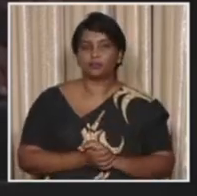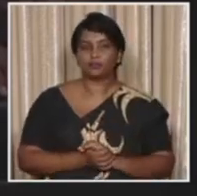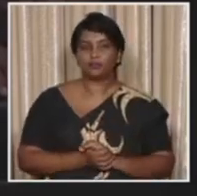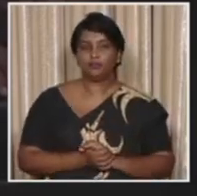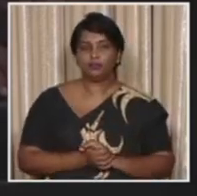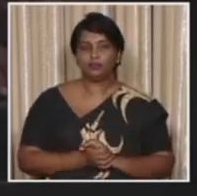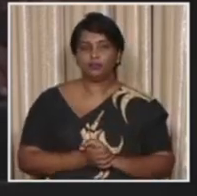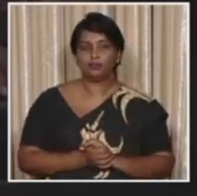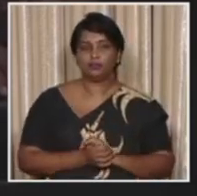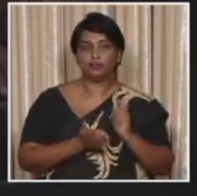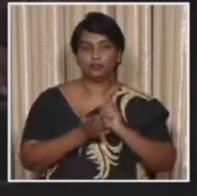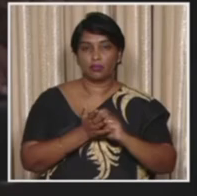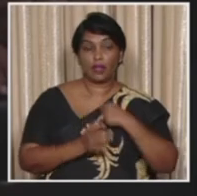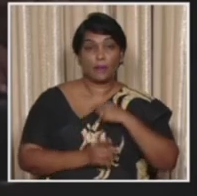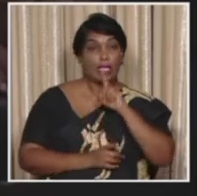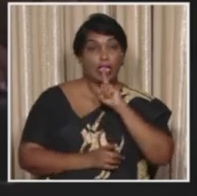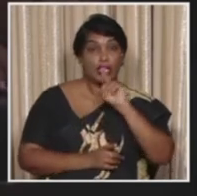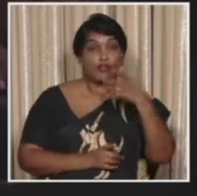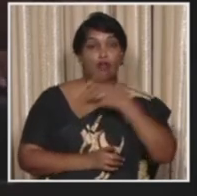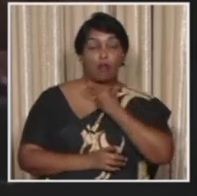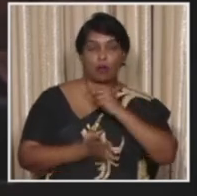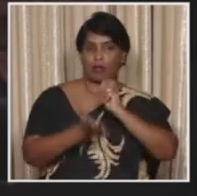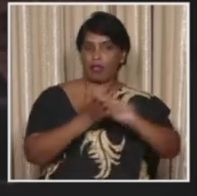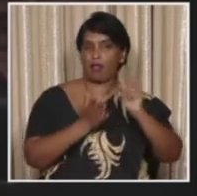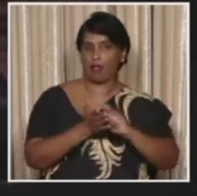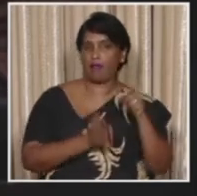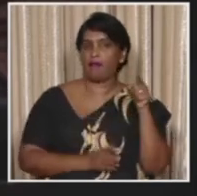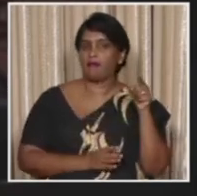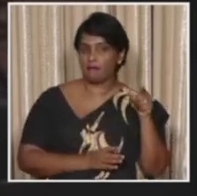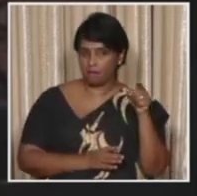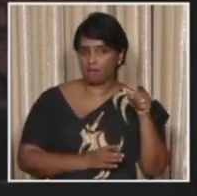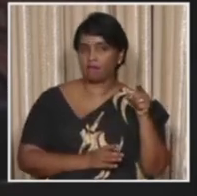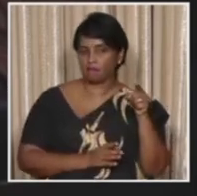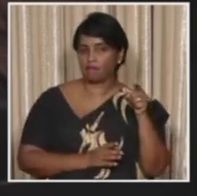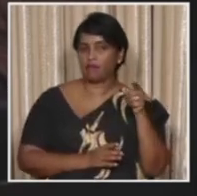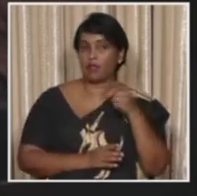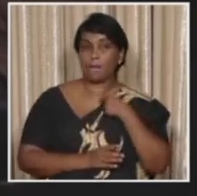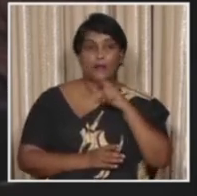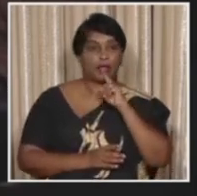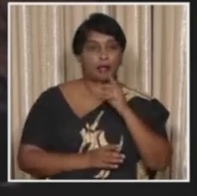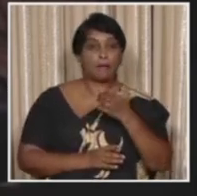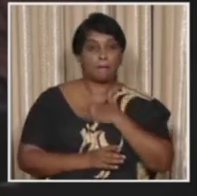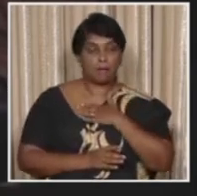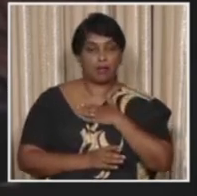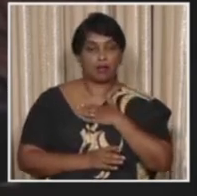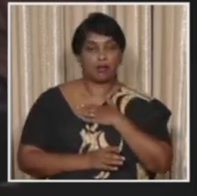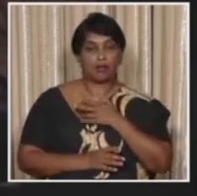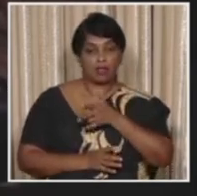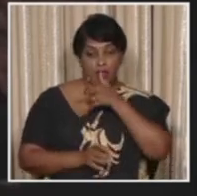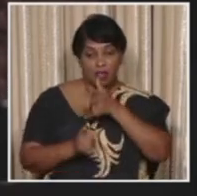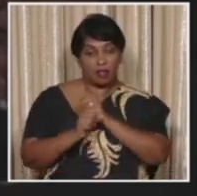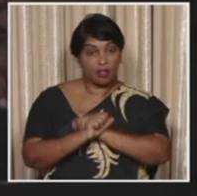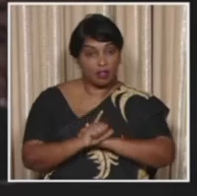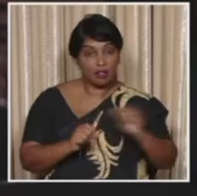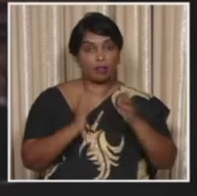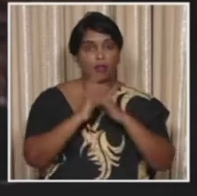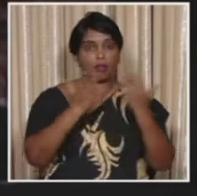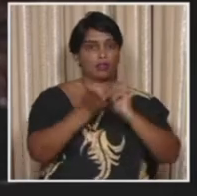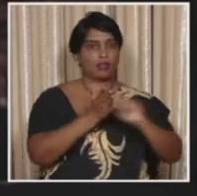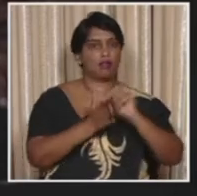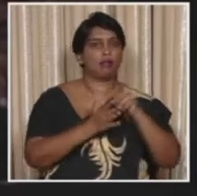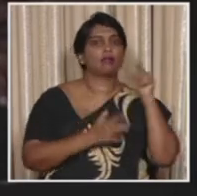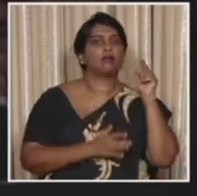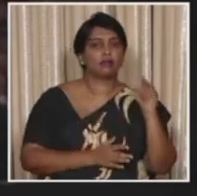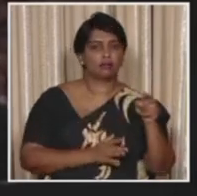Ektra awasta agak liya jila tiada api nokiibu dewal ada ansar dulu. Ansar dulu liya jila tiada mama mic kekar kata agar pun neti dewal. Itu agar kata